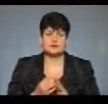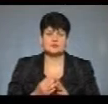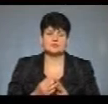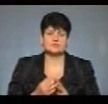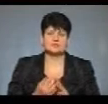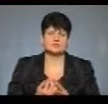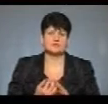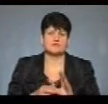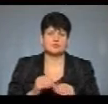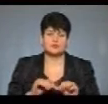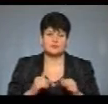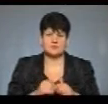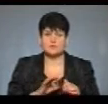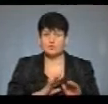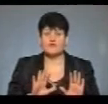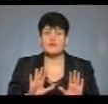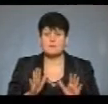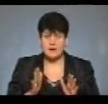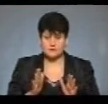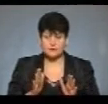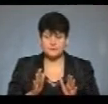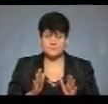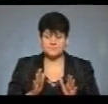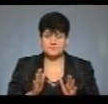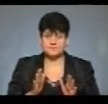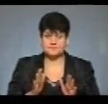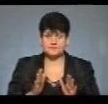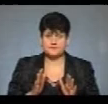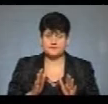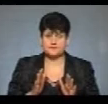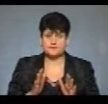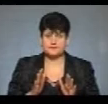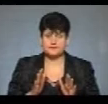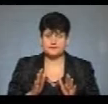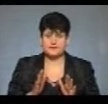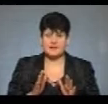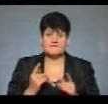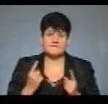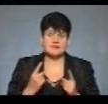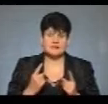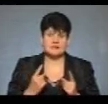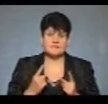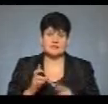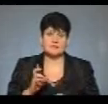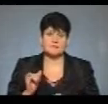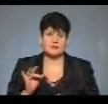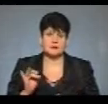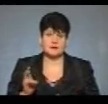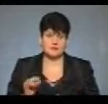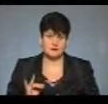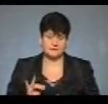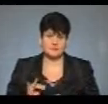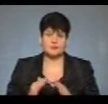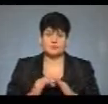виборчої комісії. Ну, і був такий випадок, коли, знову ж таки, у Великих Бірках, в